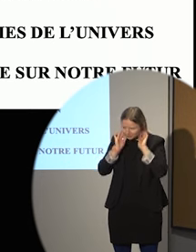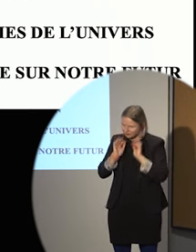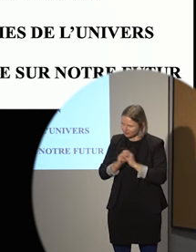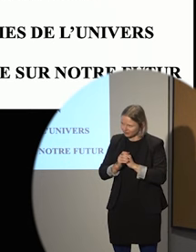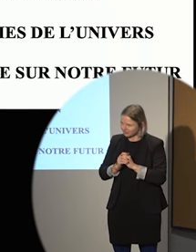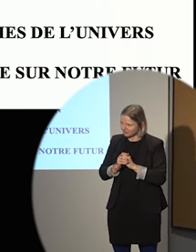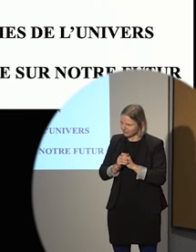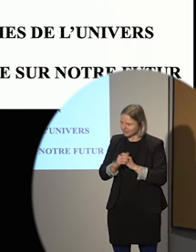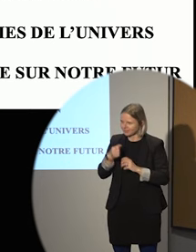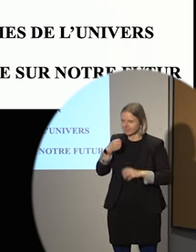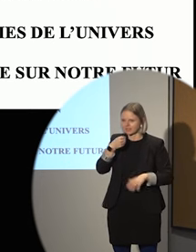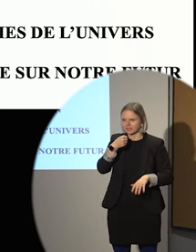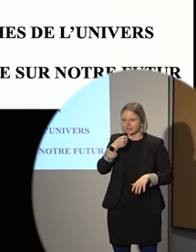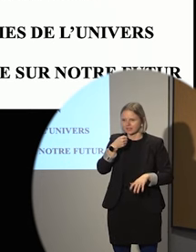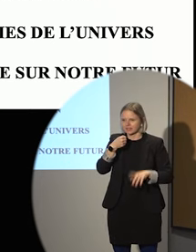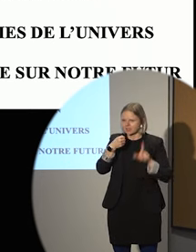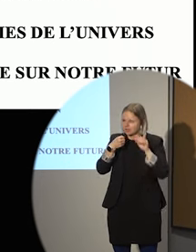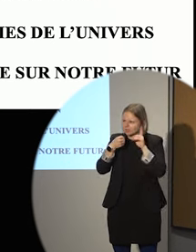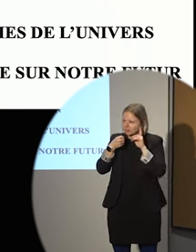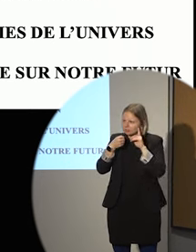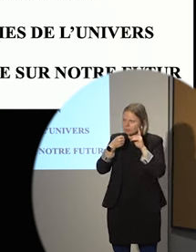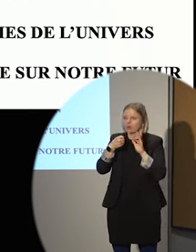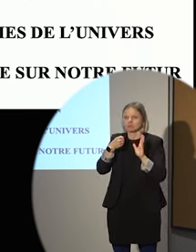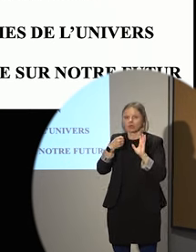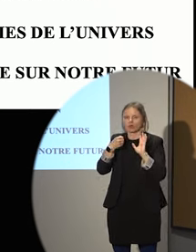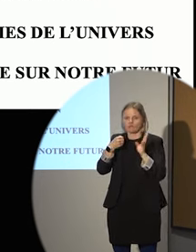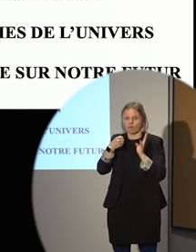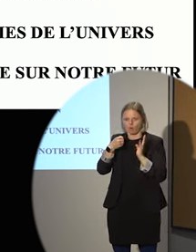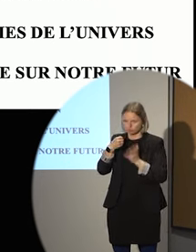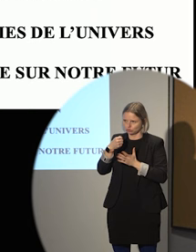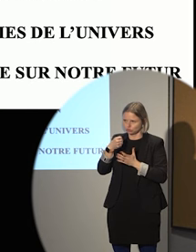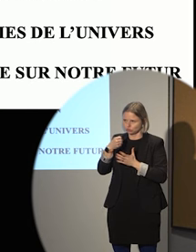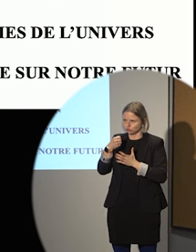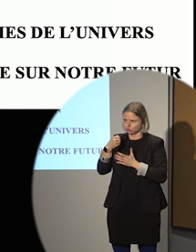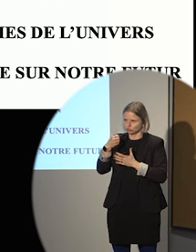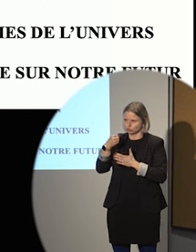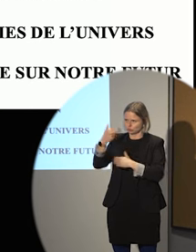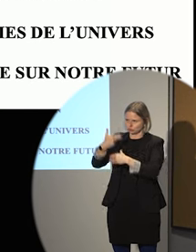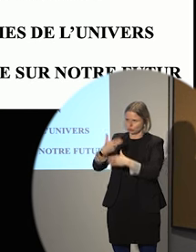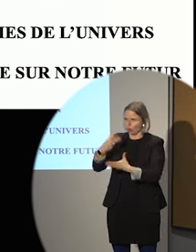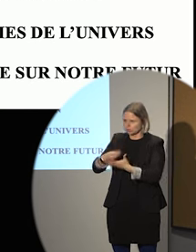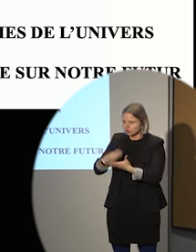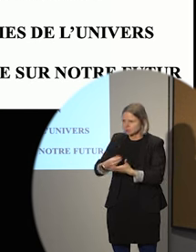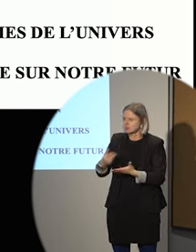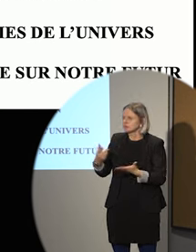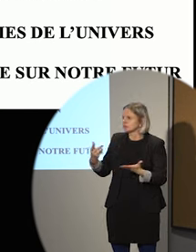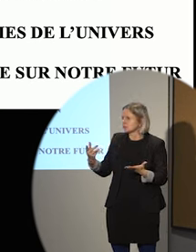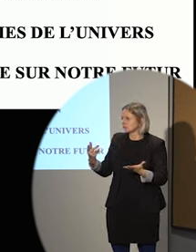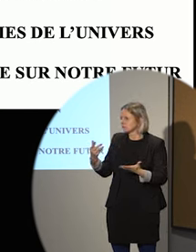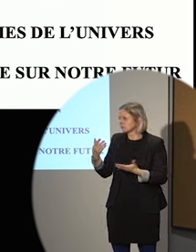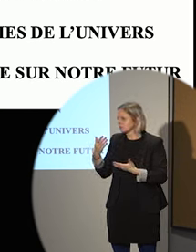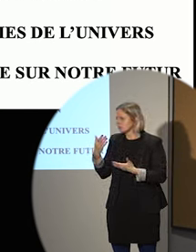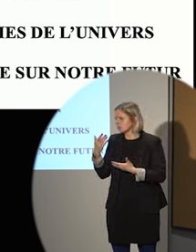pour s'entendre, mais la conférence est enregistrée et on va passer à la phase des questions. Et il faudra poser la question en fait au